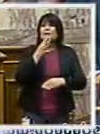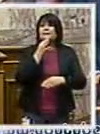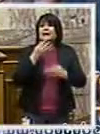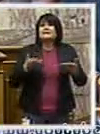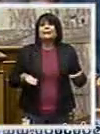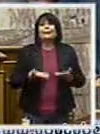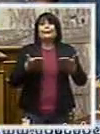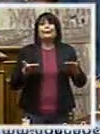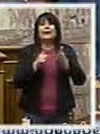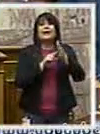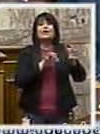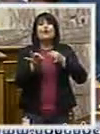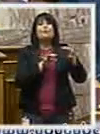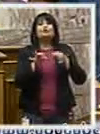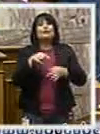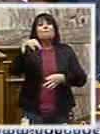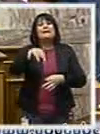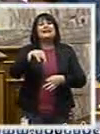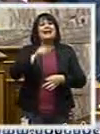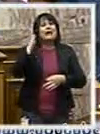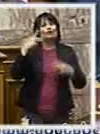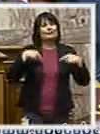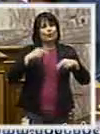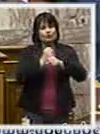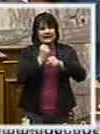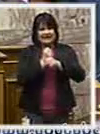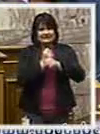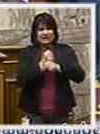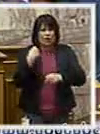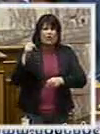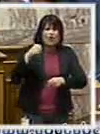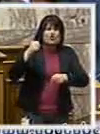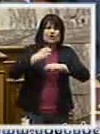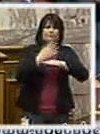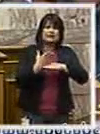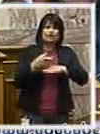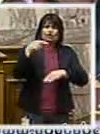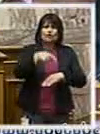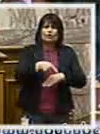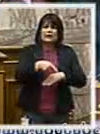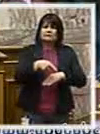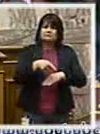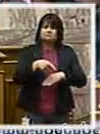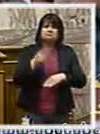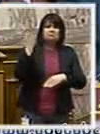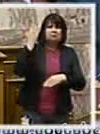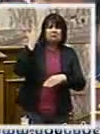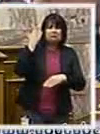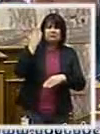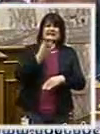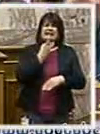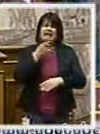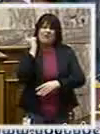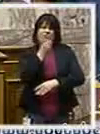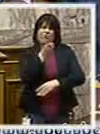μπροστά σε αυτό νομοθέτημα της κυρίας Πετραλιά. Το πολύ απλό της κυρίας Πετραλιά εσείς το πολεμήσατε και το πολεμήσατε